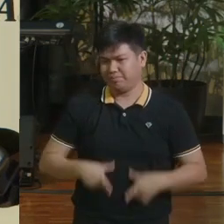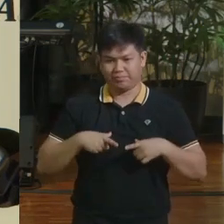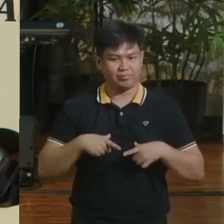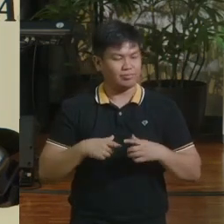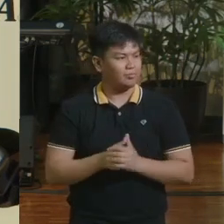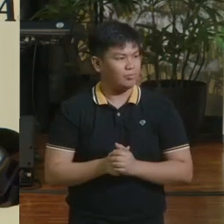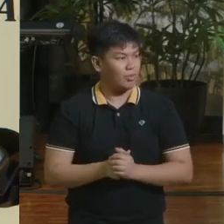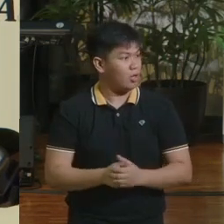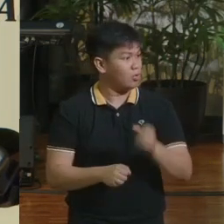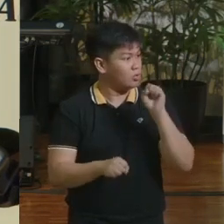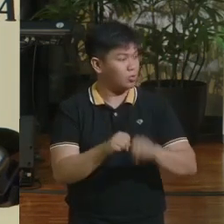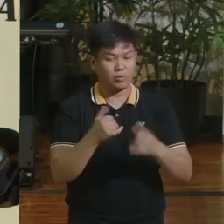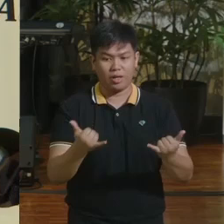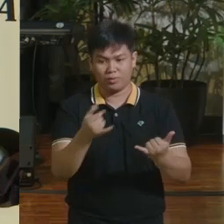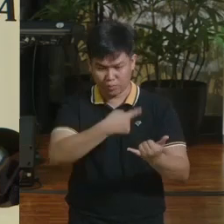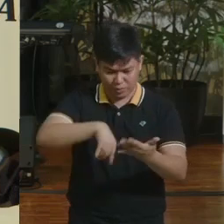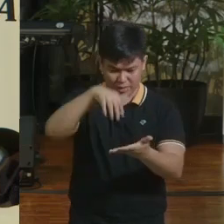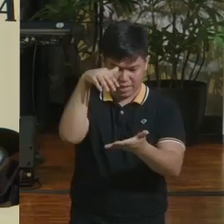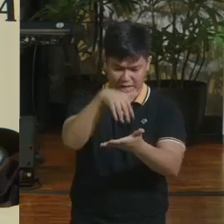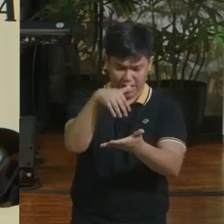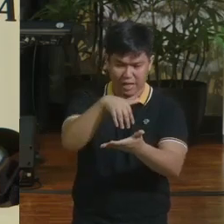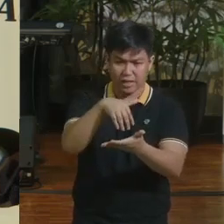So, pinagmulan,